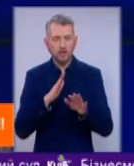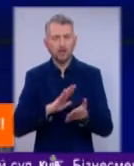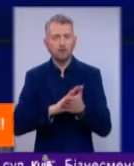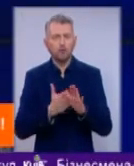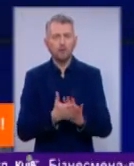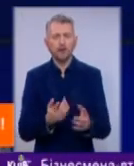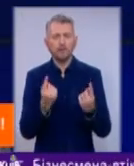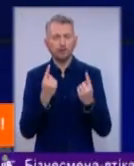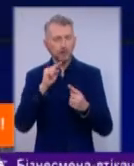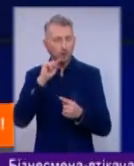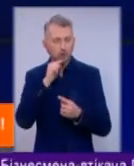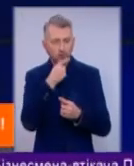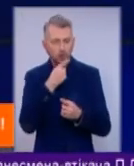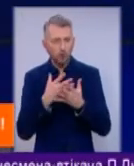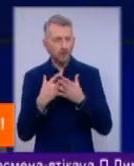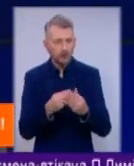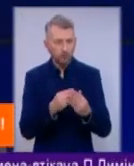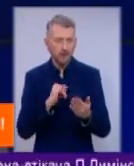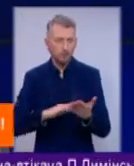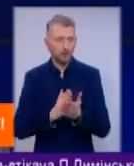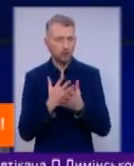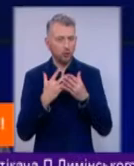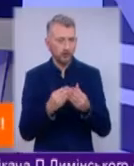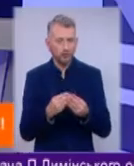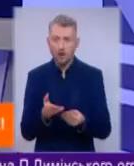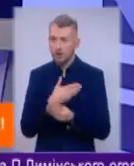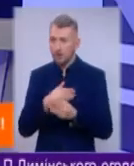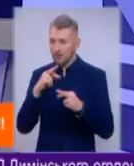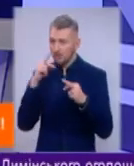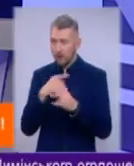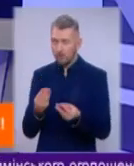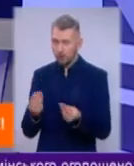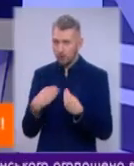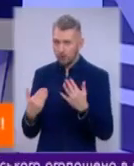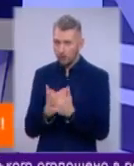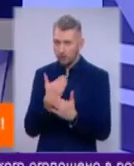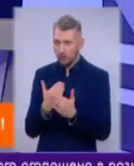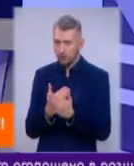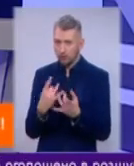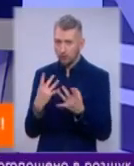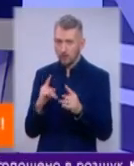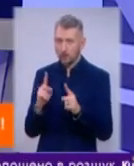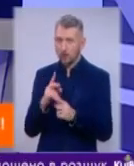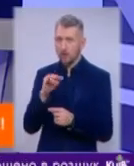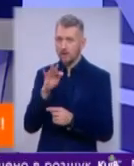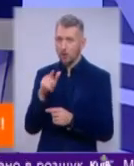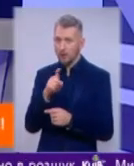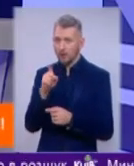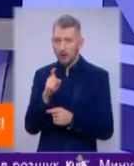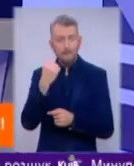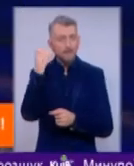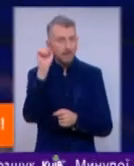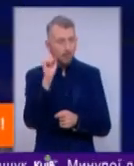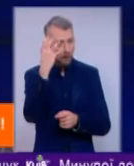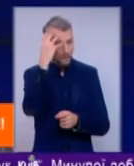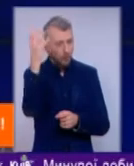величезного економічного тиску. І політичного тиску. Нам неправильно подали цю новину про те, що «Нафтогаз» виграв. Перемога в Стокгольмі – це